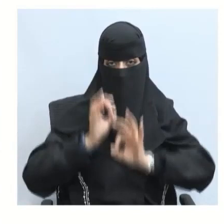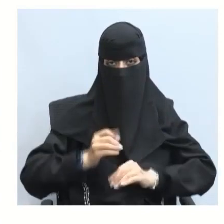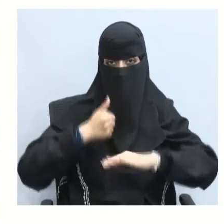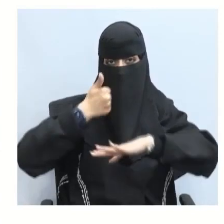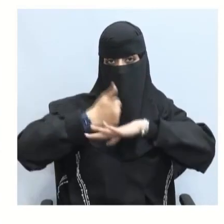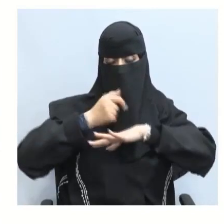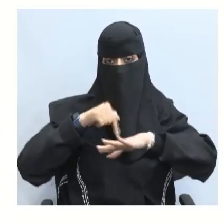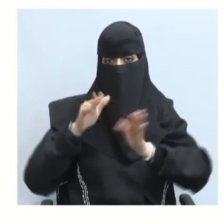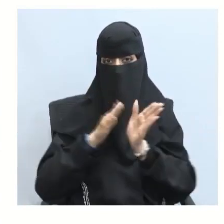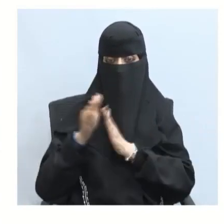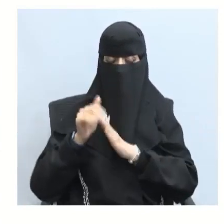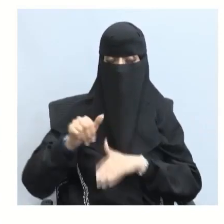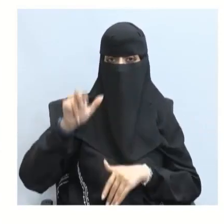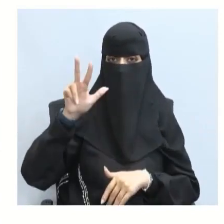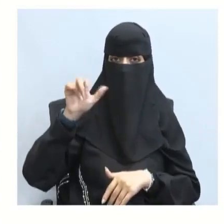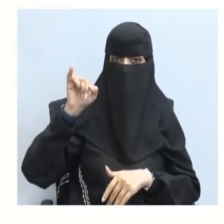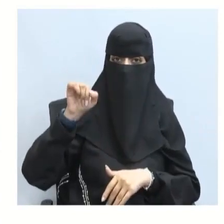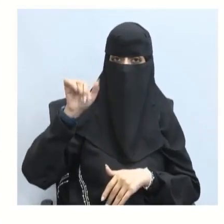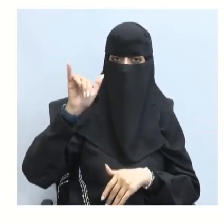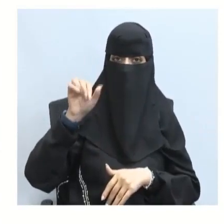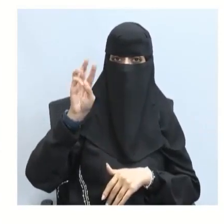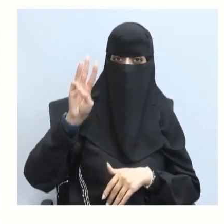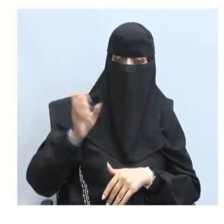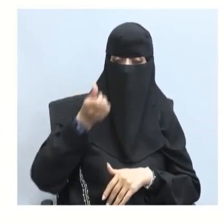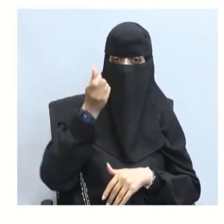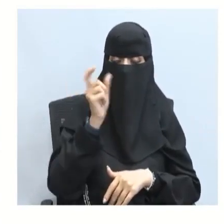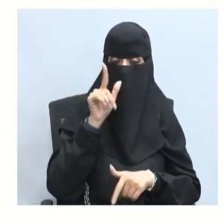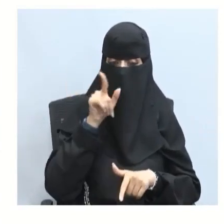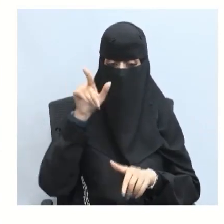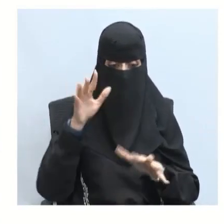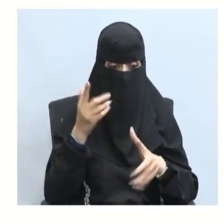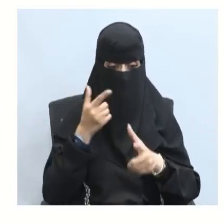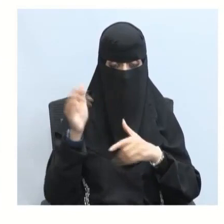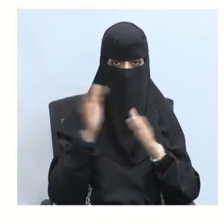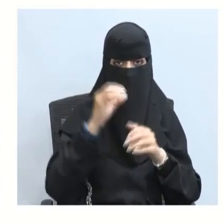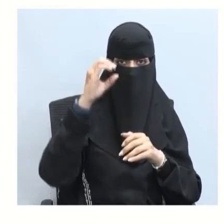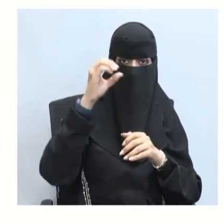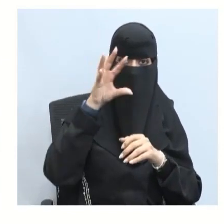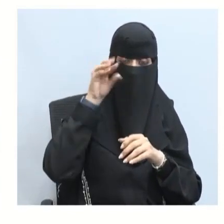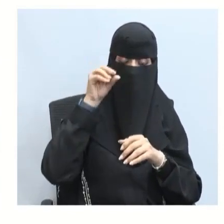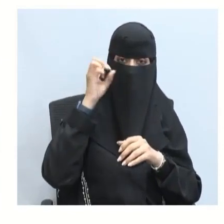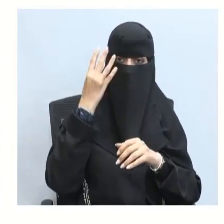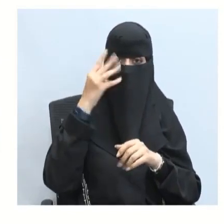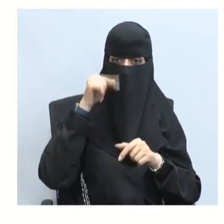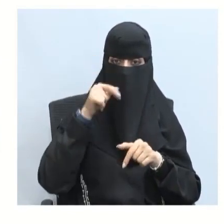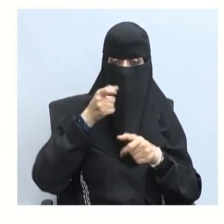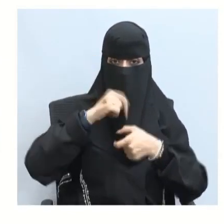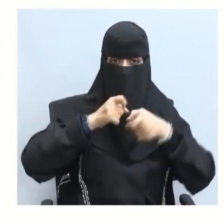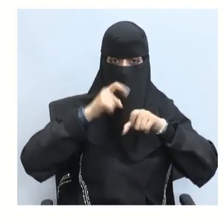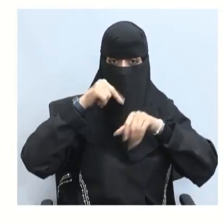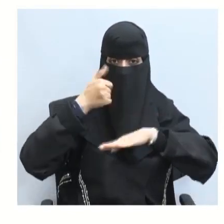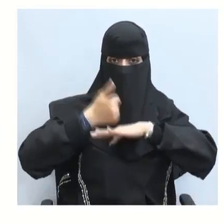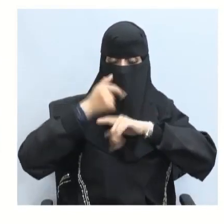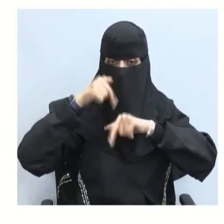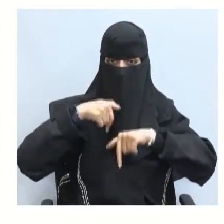الكربون الميثان ما هو الميثان الميثان هو سي اتش4 وهو المكون الاساسي للغاز الطبيعي تعرف